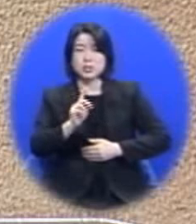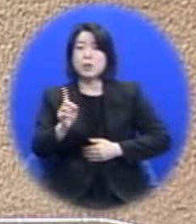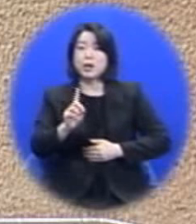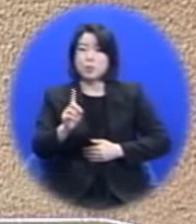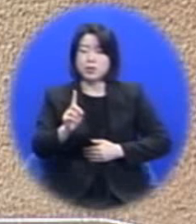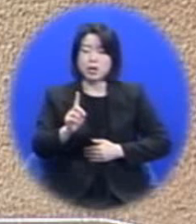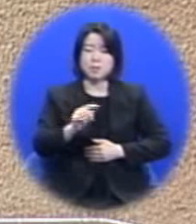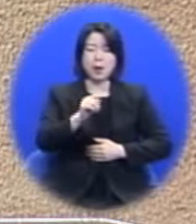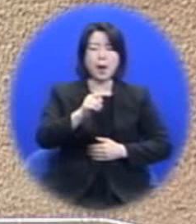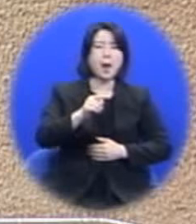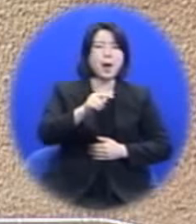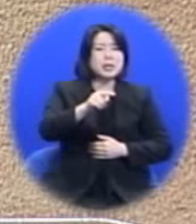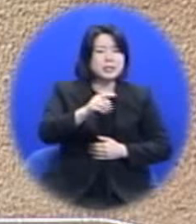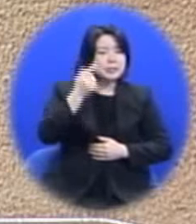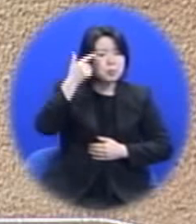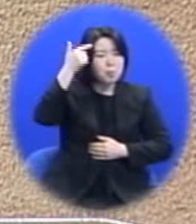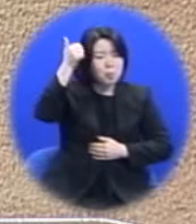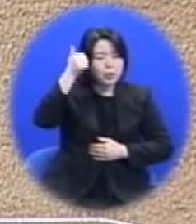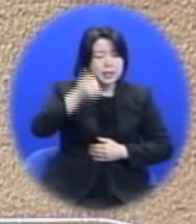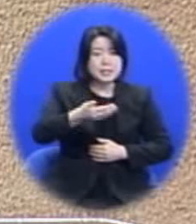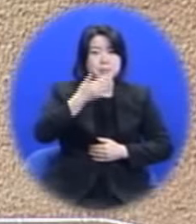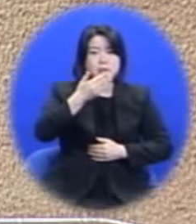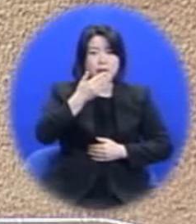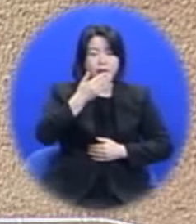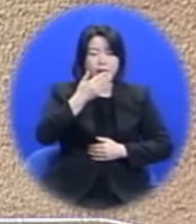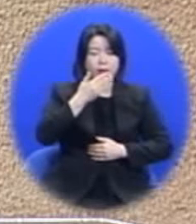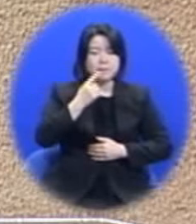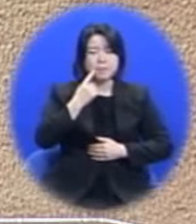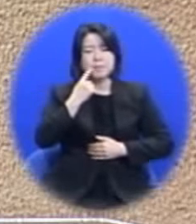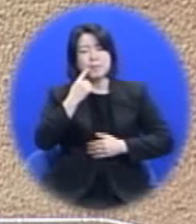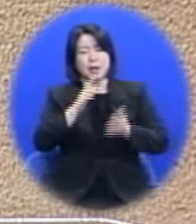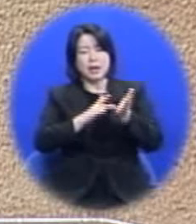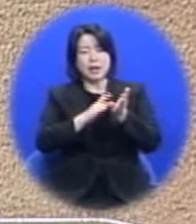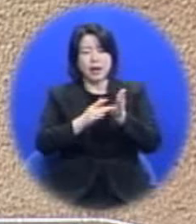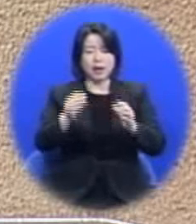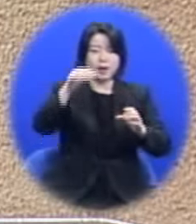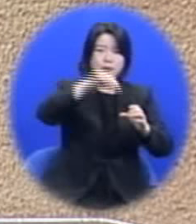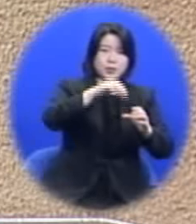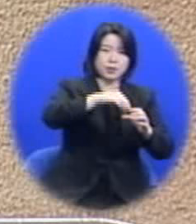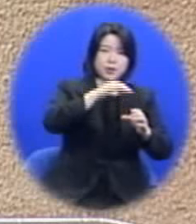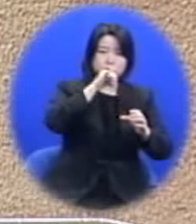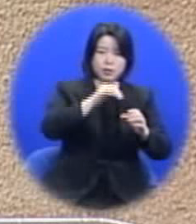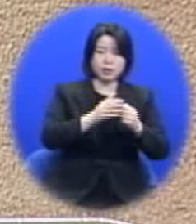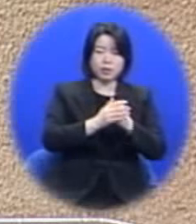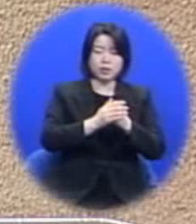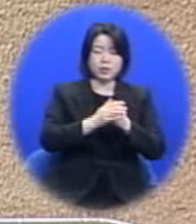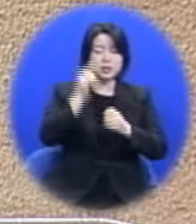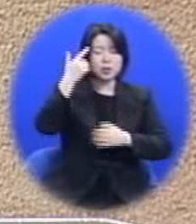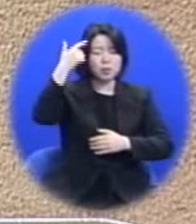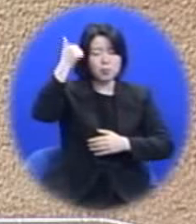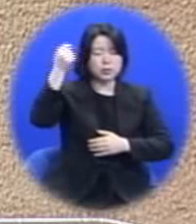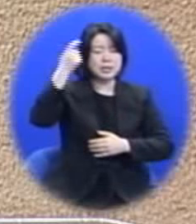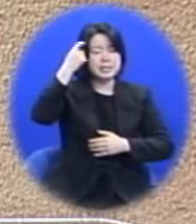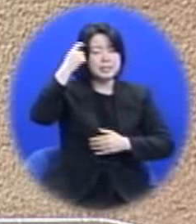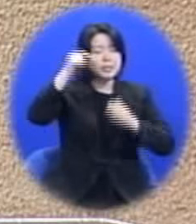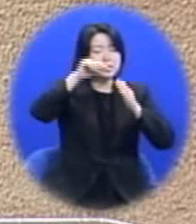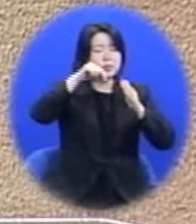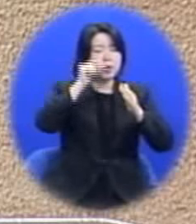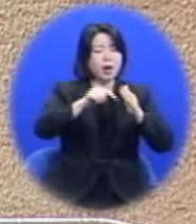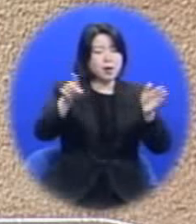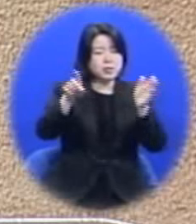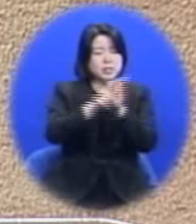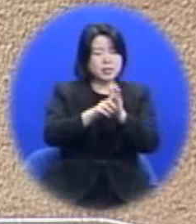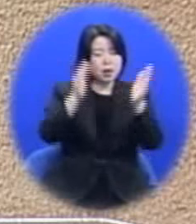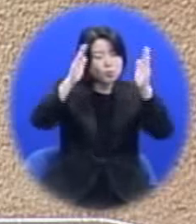목사님의 음식에 마약을 섞기 시작했습니다. 범브란트 목사님의 정신 세계와이 신앙을 완전히